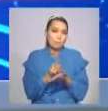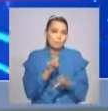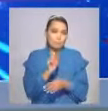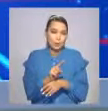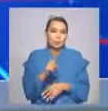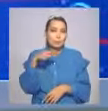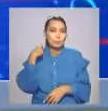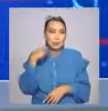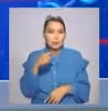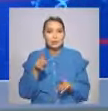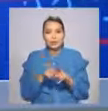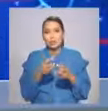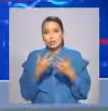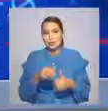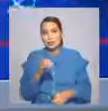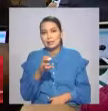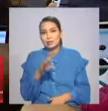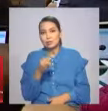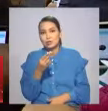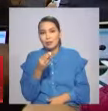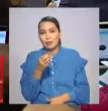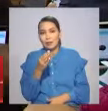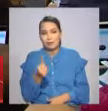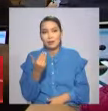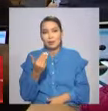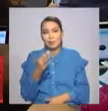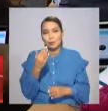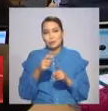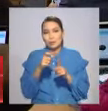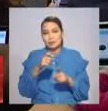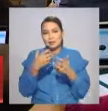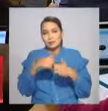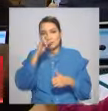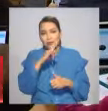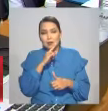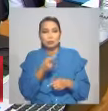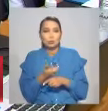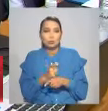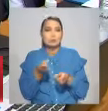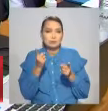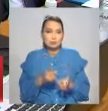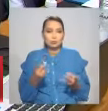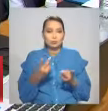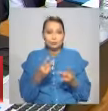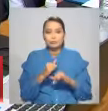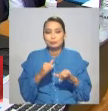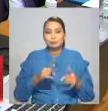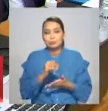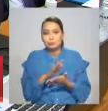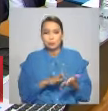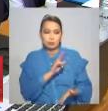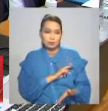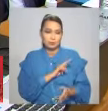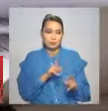президента, так считает депутат Екатерина Смышляева. По его словам, цифровой Казахстан уже стал реальностью. Теперь важно продолжить эту